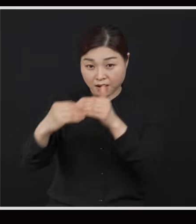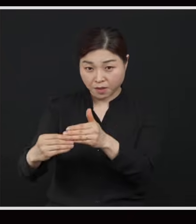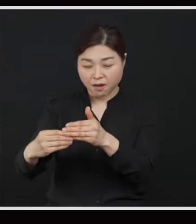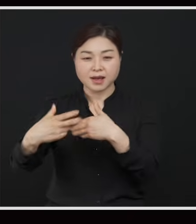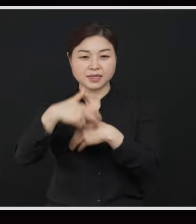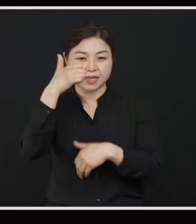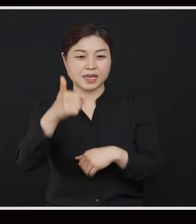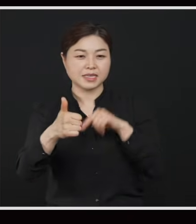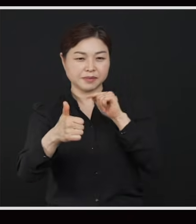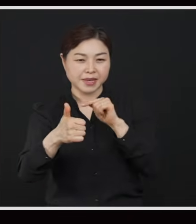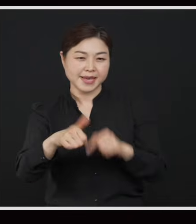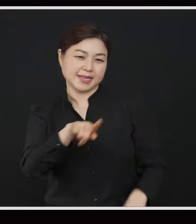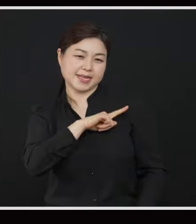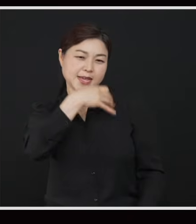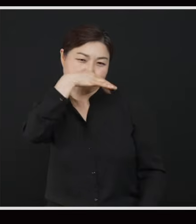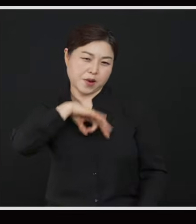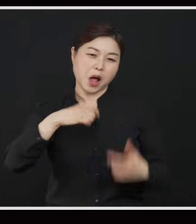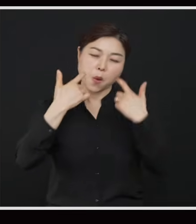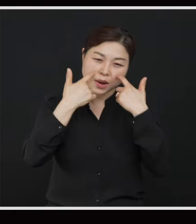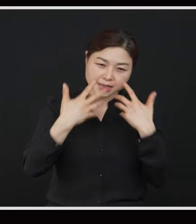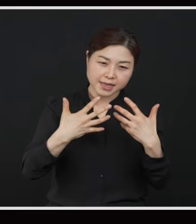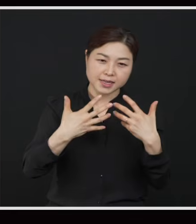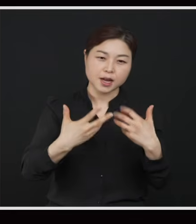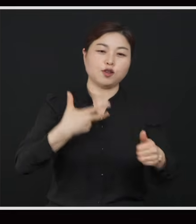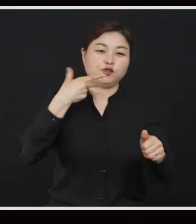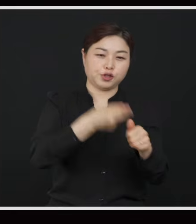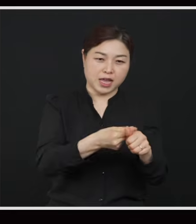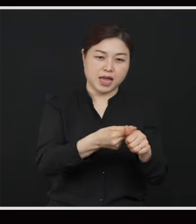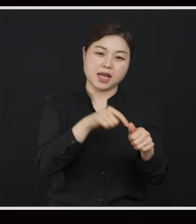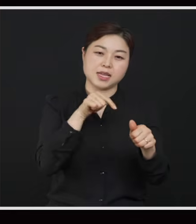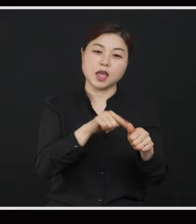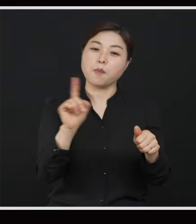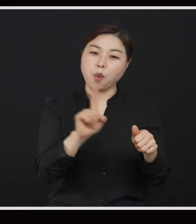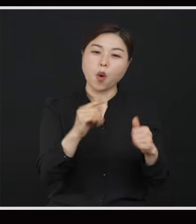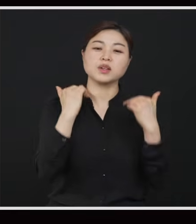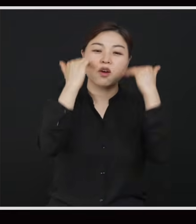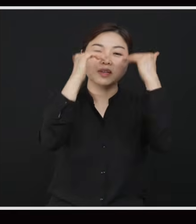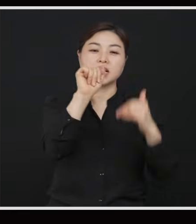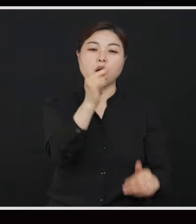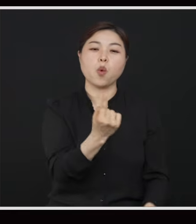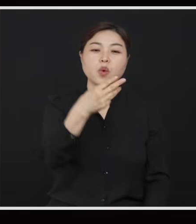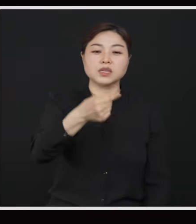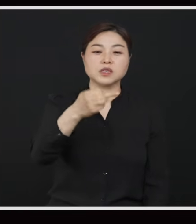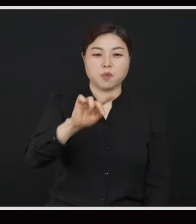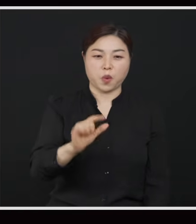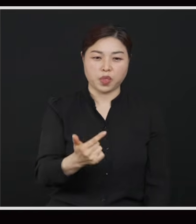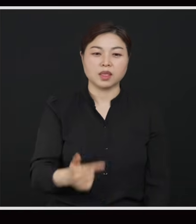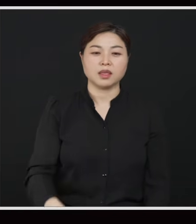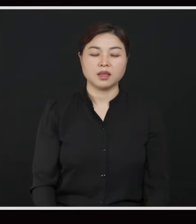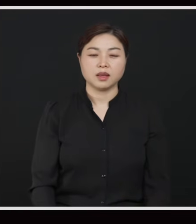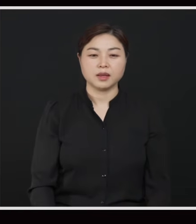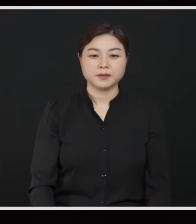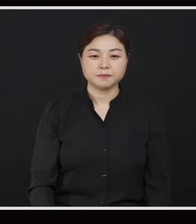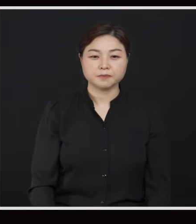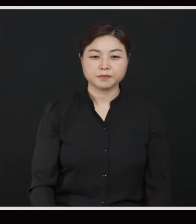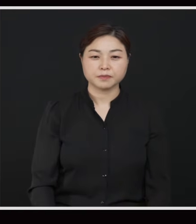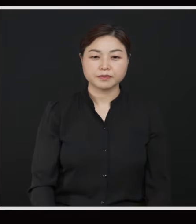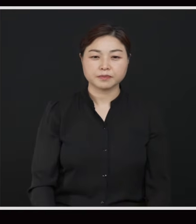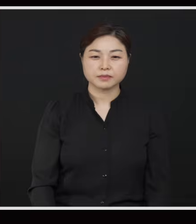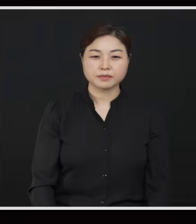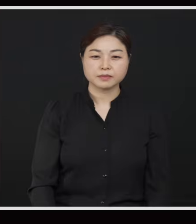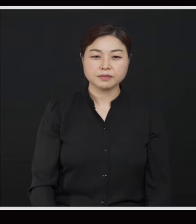의사들이 제일 효과가 있는 거 요 주사 하고서 주는 게 성장 호르몬입니다. 예. 근데